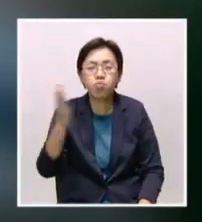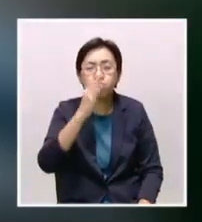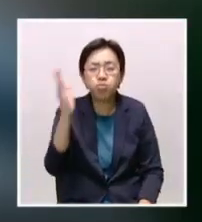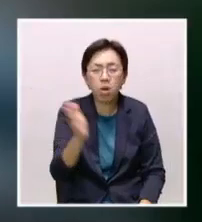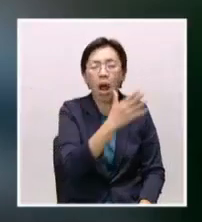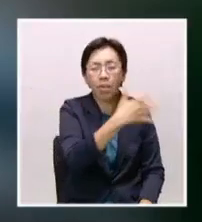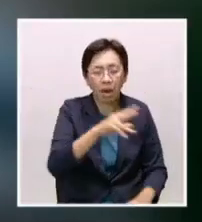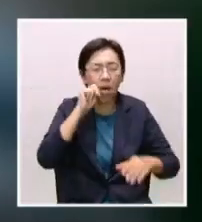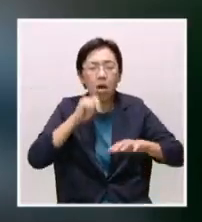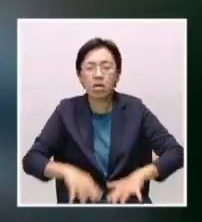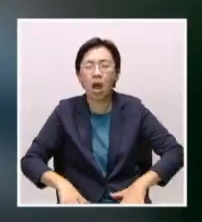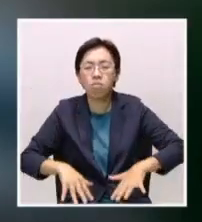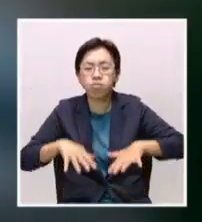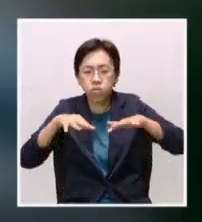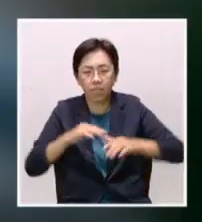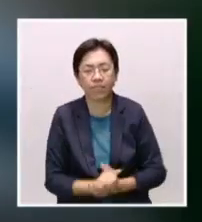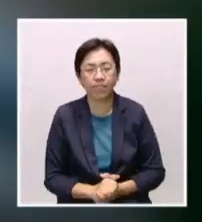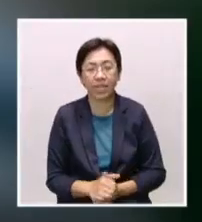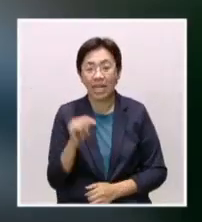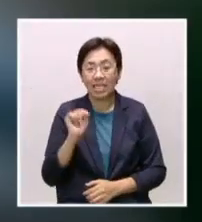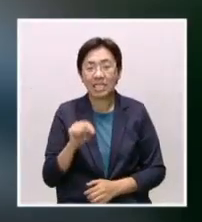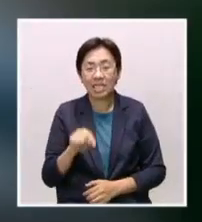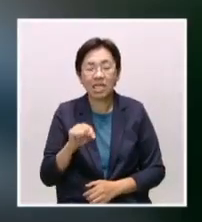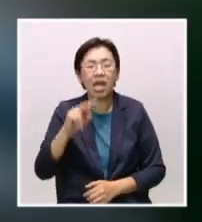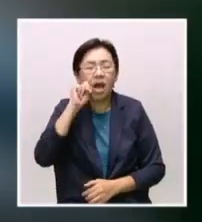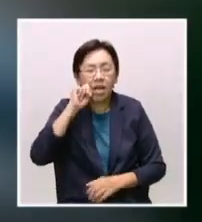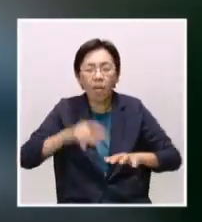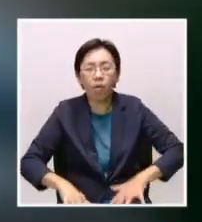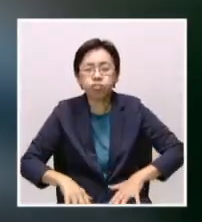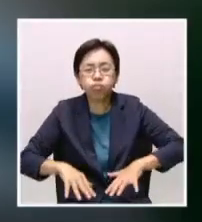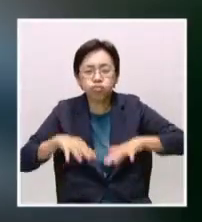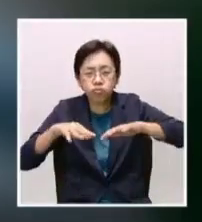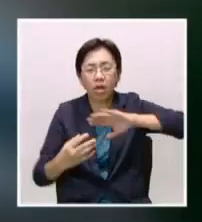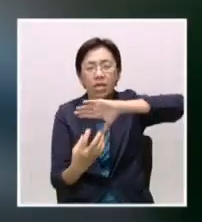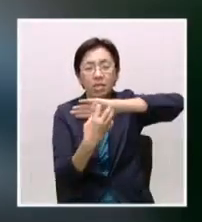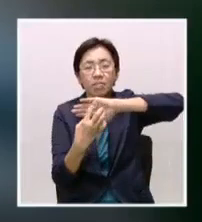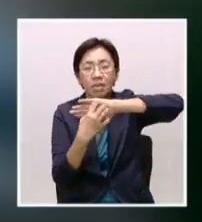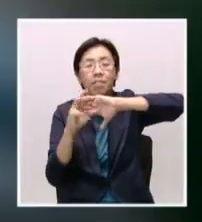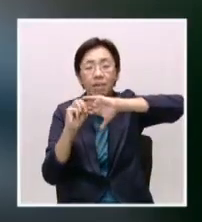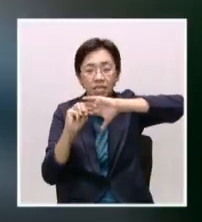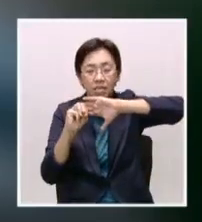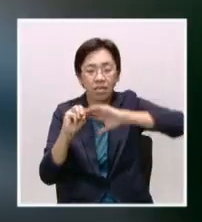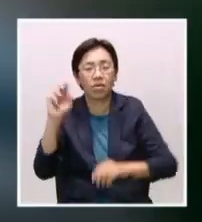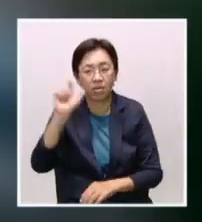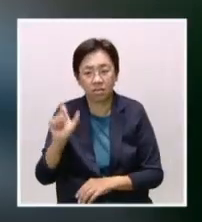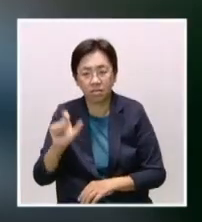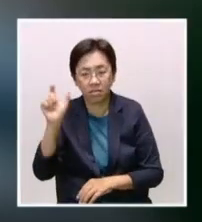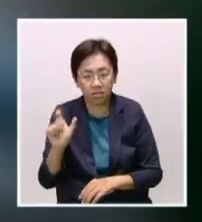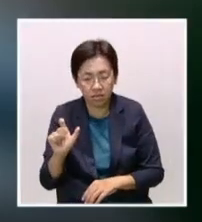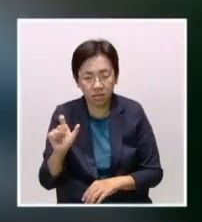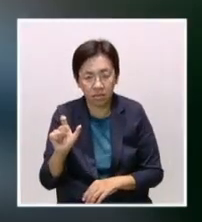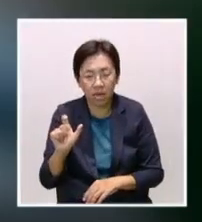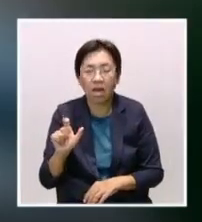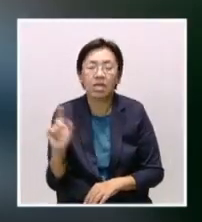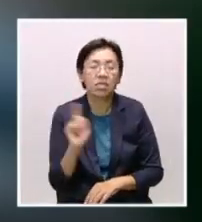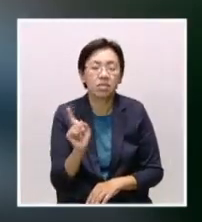ค่ะ ส่วนยอดผู้เสียชีวิตจากเหตุการณ์น้ำท่วมฉับพลันในภูมิภาคมาเชได้รับผลกระทบหนักที่สุด